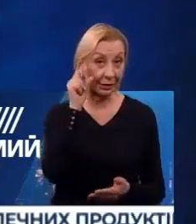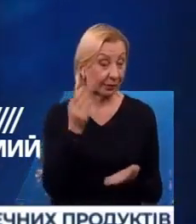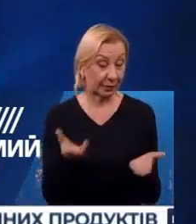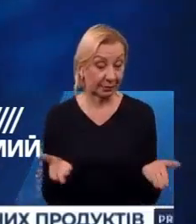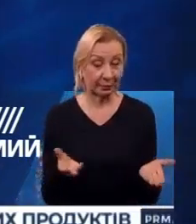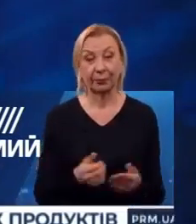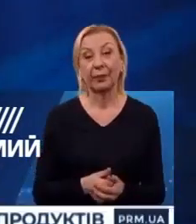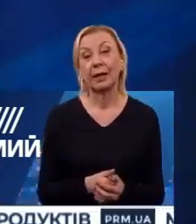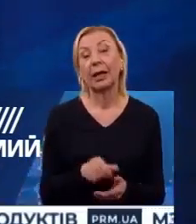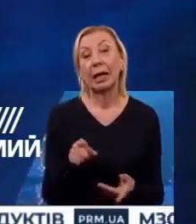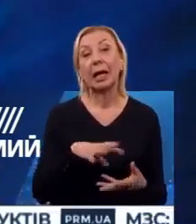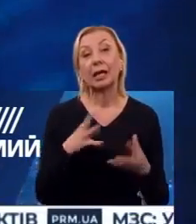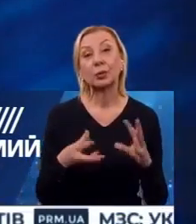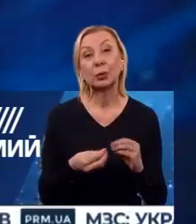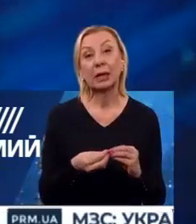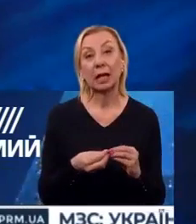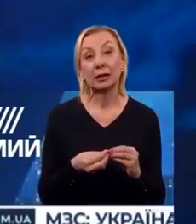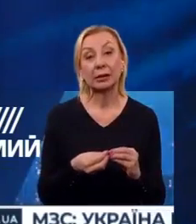уперта. Подивіться результати